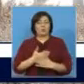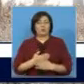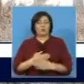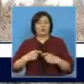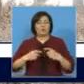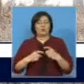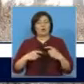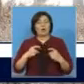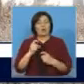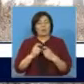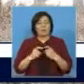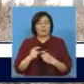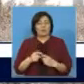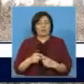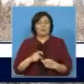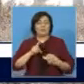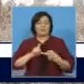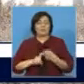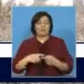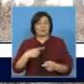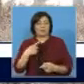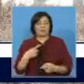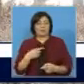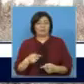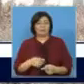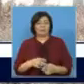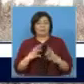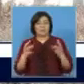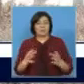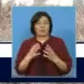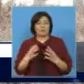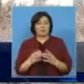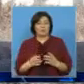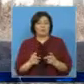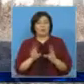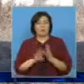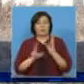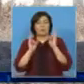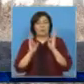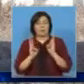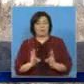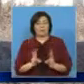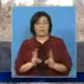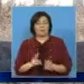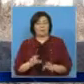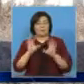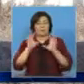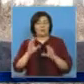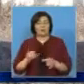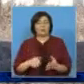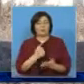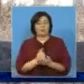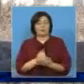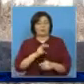с коронавирусной инфекцией, к вашему содействию, соблюдению мер безопасности и предписаний санитарного врача. Ведь мы все